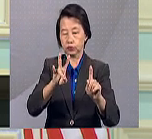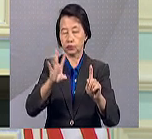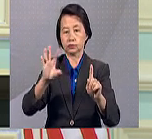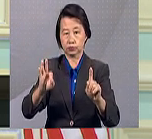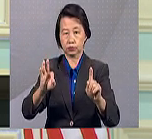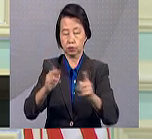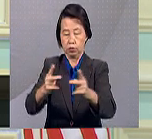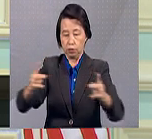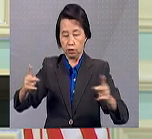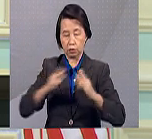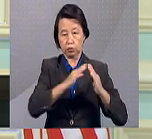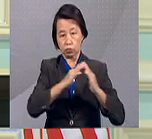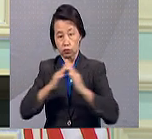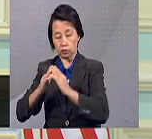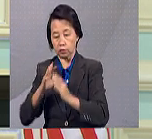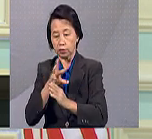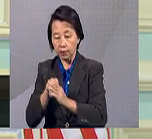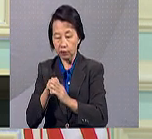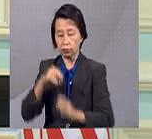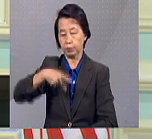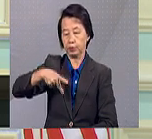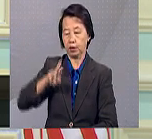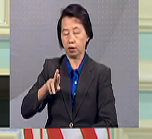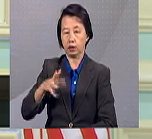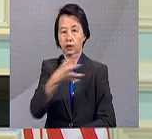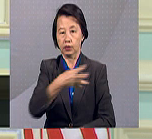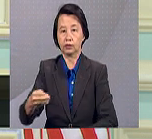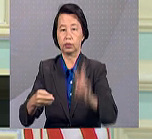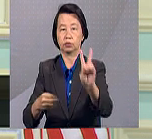1,579 kawasan perumahan termasuk PPR dan